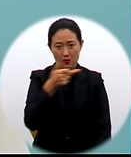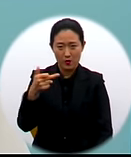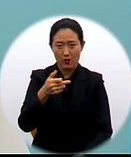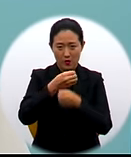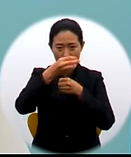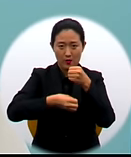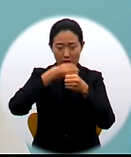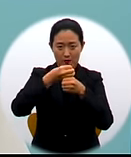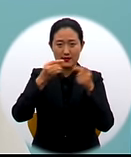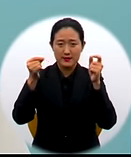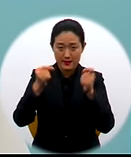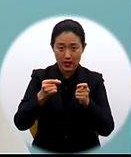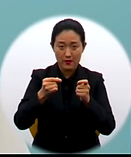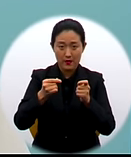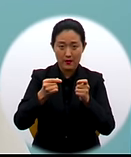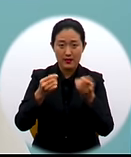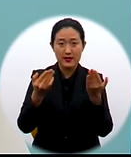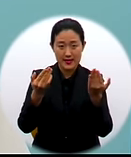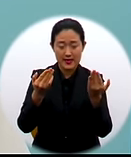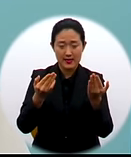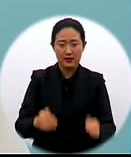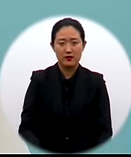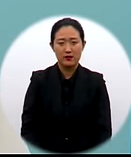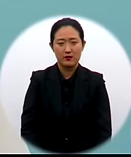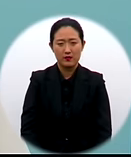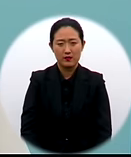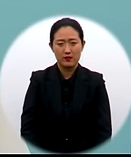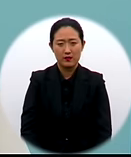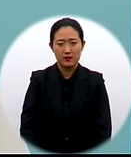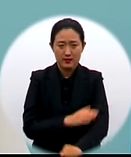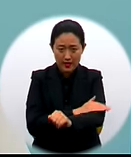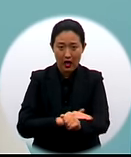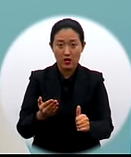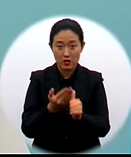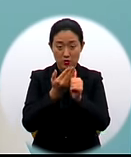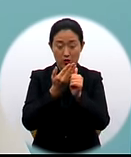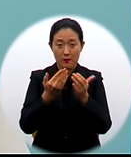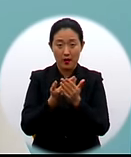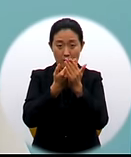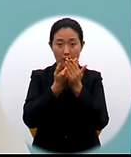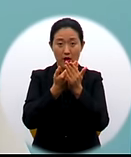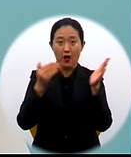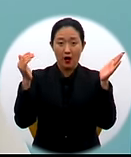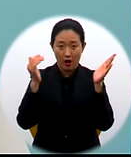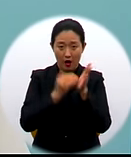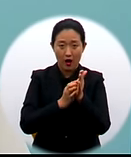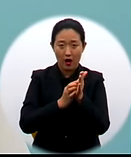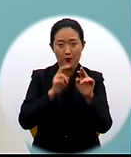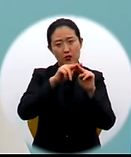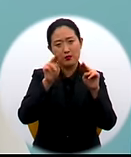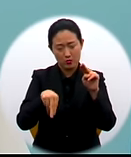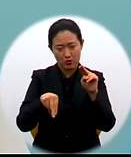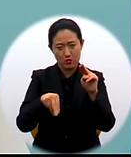짧아지니까 기껏해서 막 키워놓으면 이직해버리는 거예요. 기업들은 고민하죠. 아, 어떡하지? 기껏해서 투자했는데